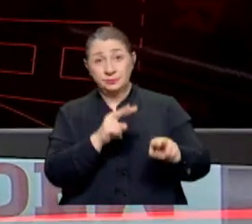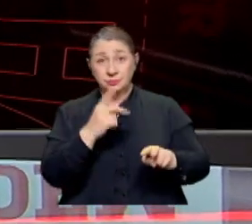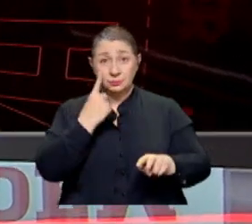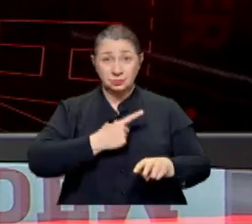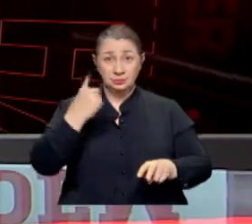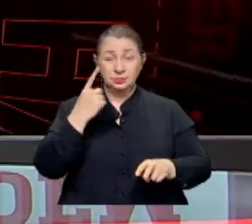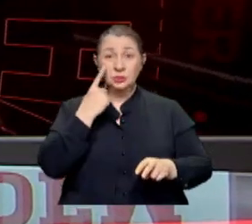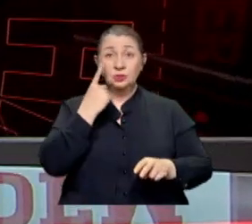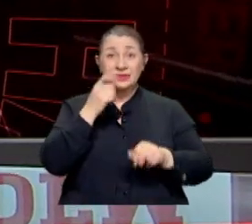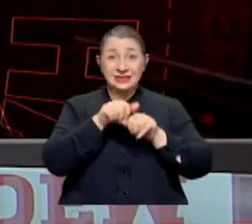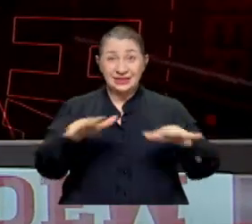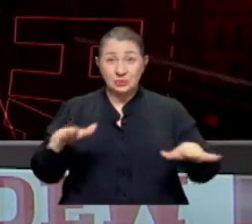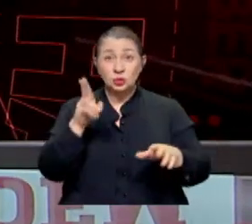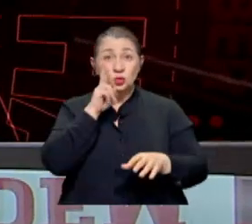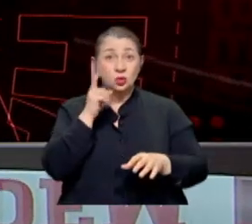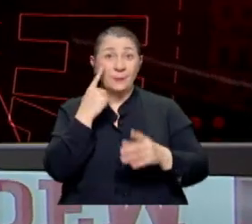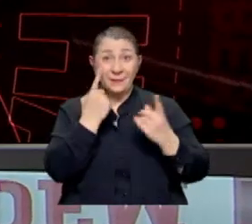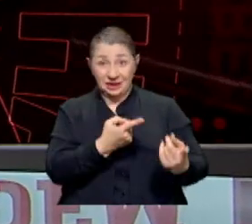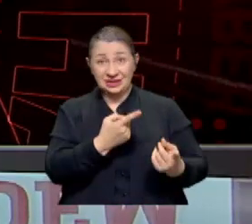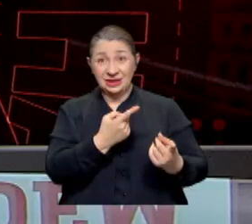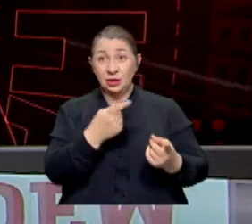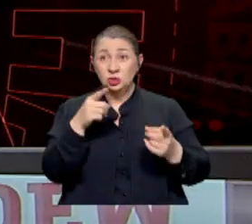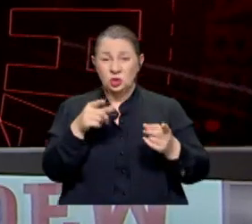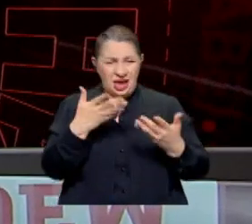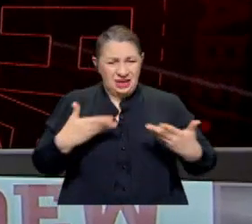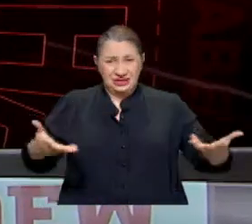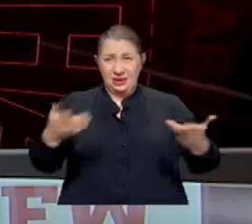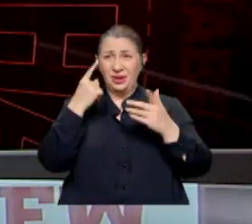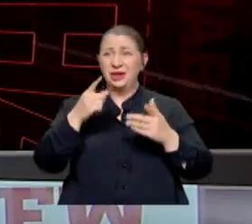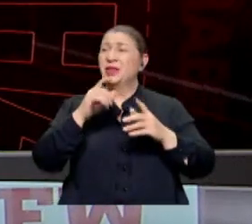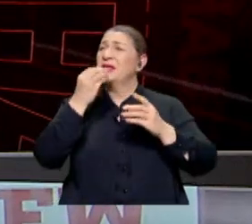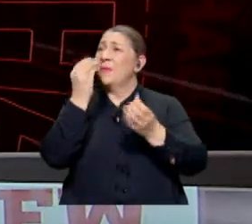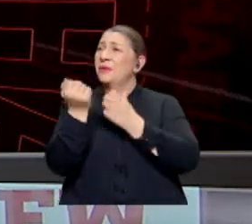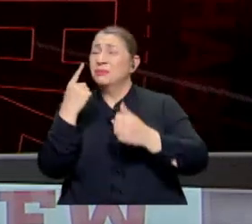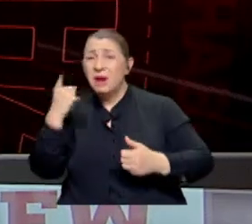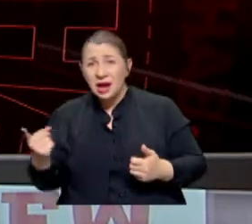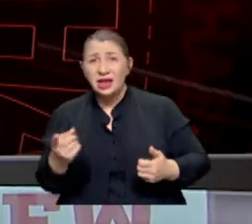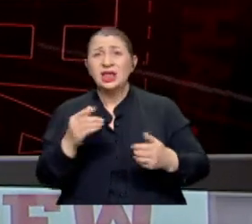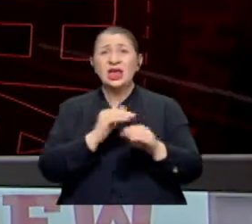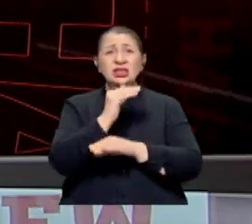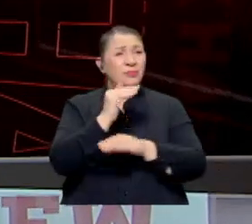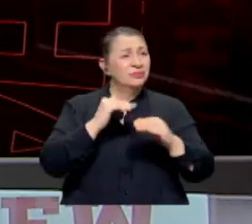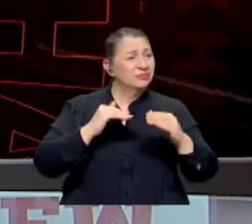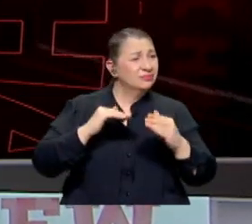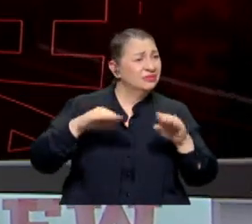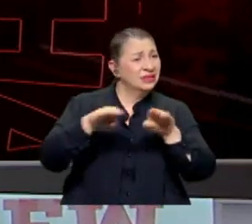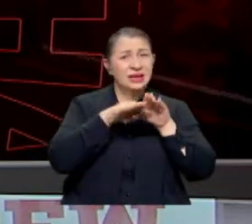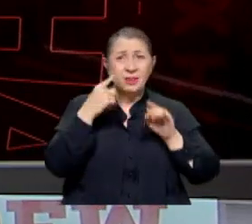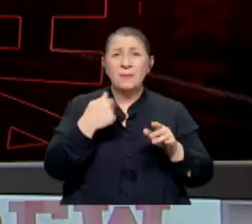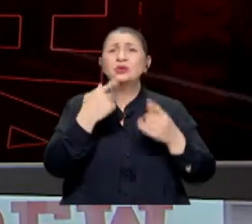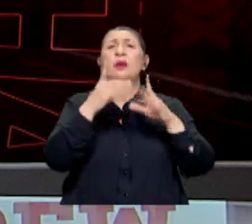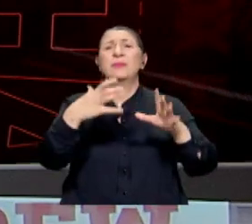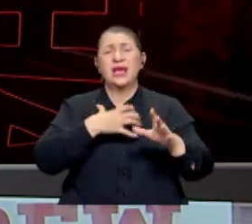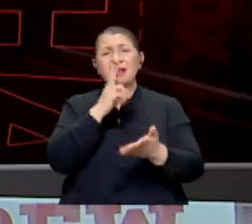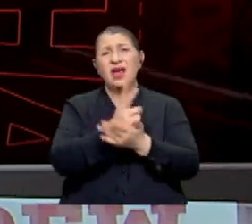bakıldığında Cumhurbaşkanlığı hükümet sisteminin sonuçlarına bakıldığında şu an size bir bakın raflara gidin bakın yaşam standardını da Bakın ben